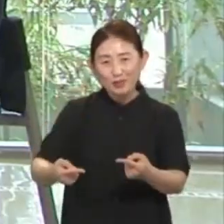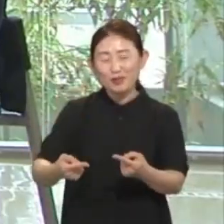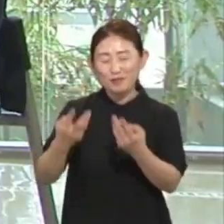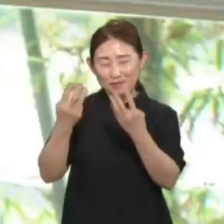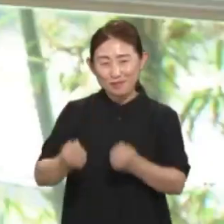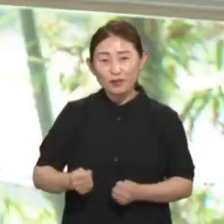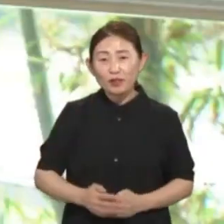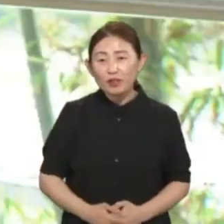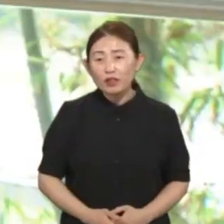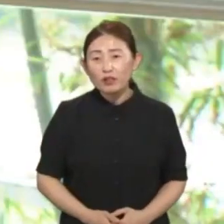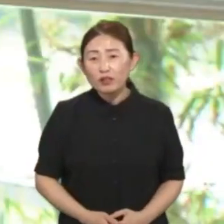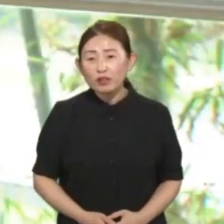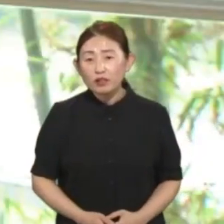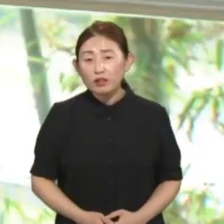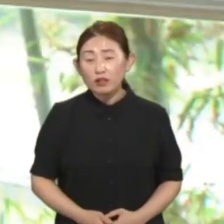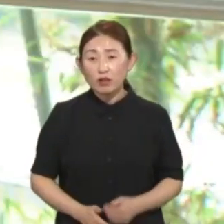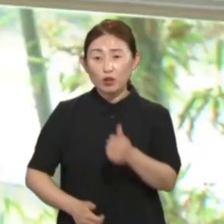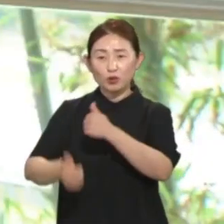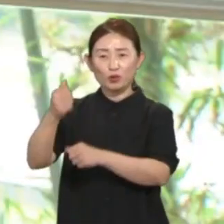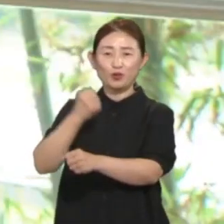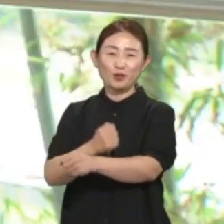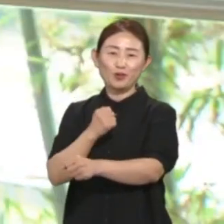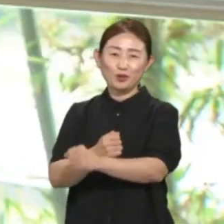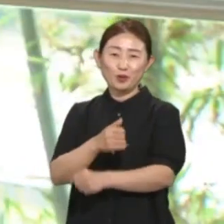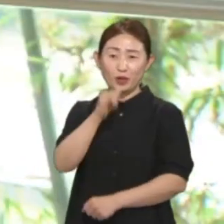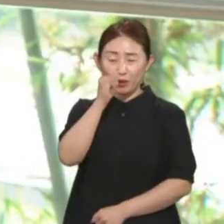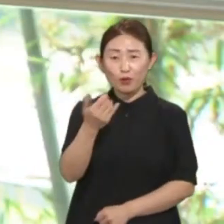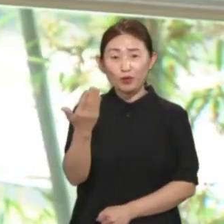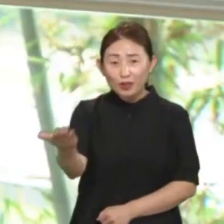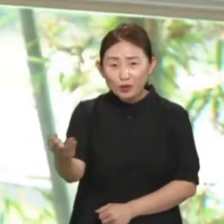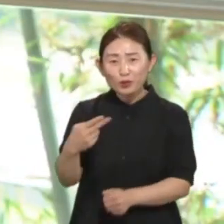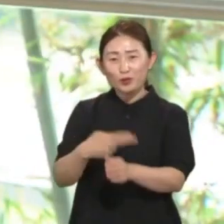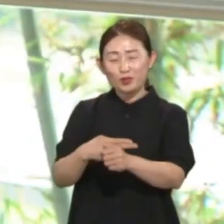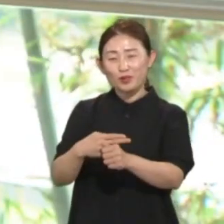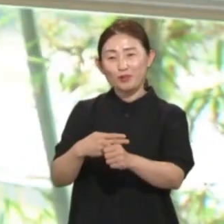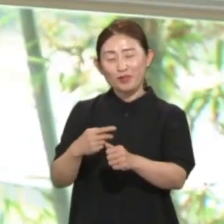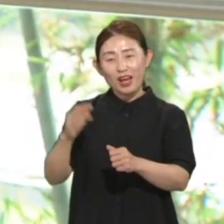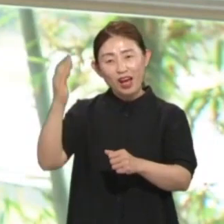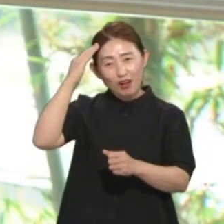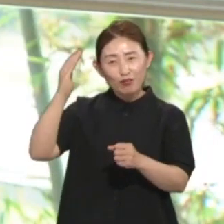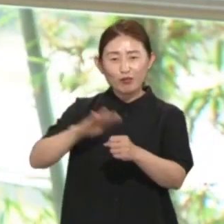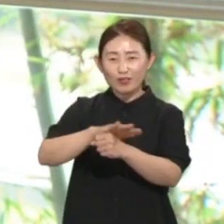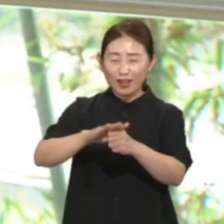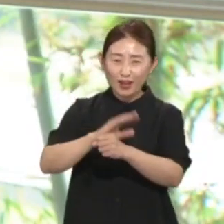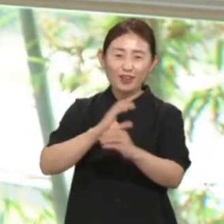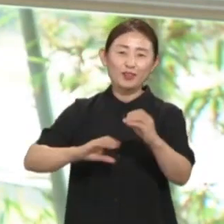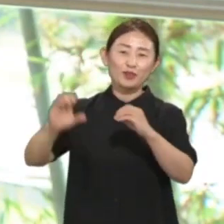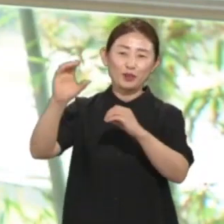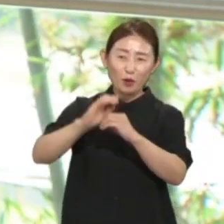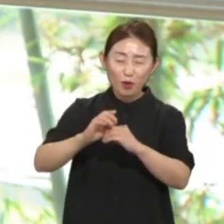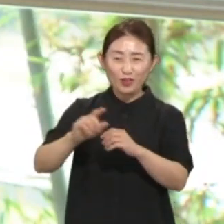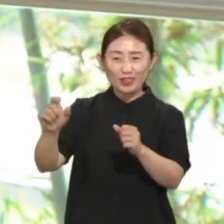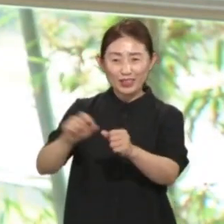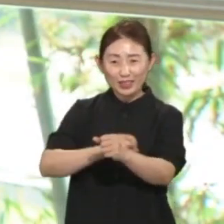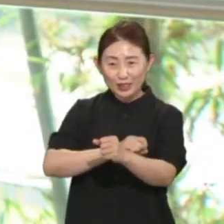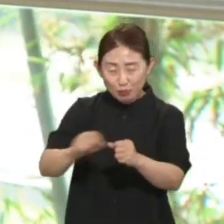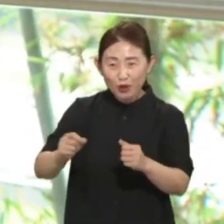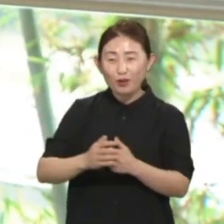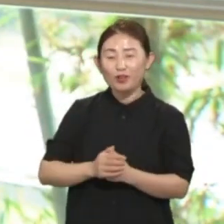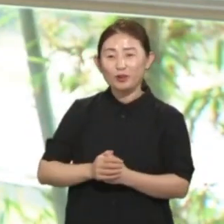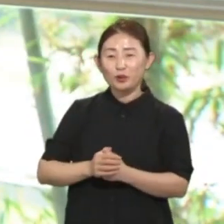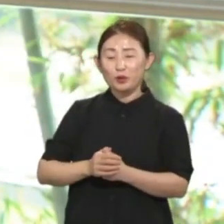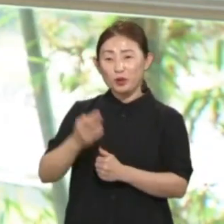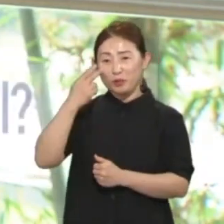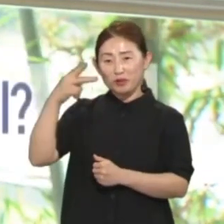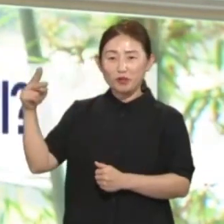사실입니다. 이런 선대 공로와 함께 교수님의 업적도 보태주셔서 이 집안이 특별 기화 케이스가